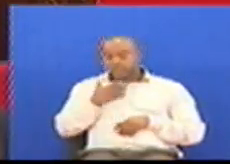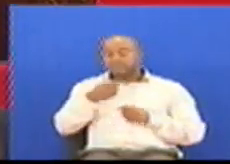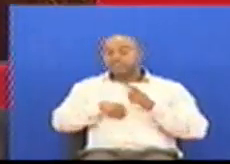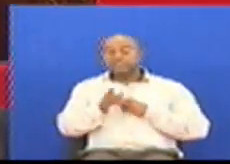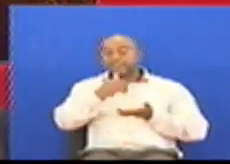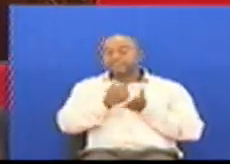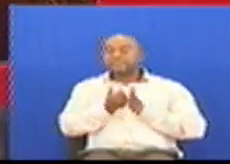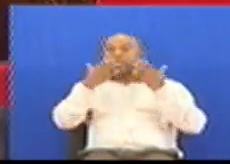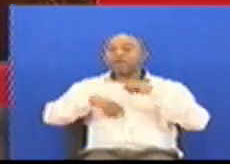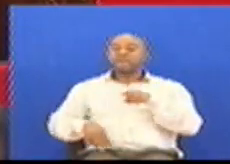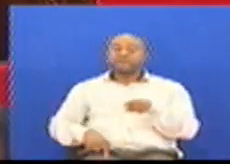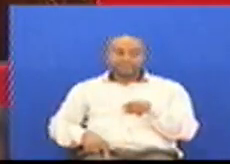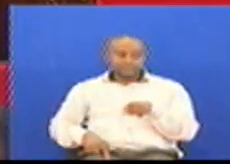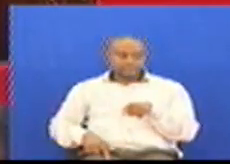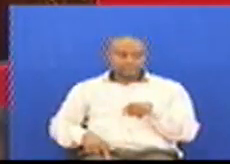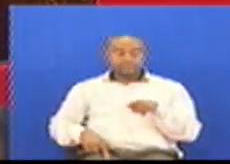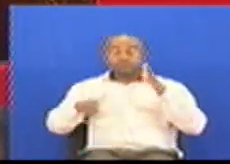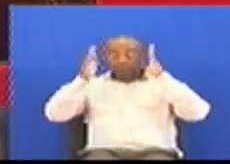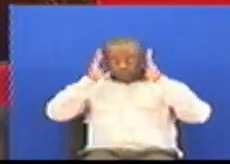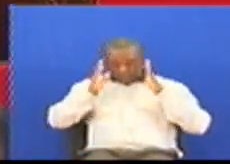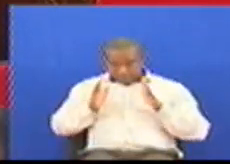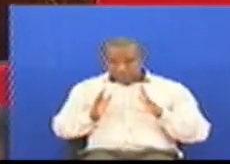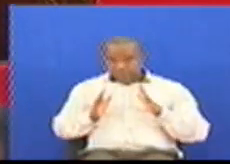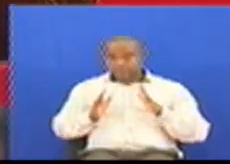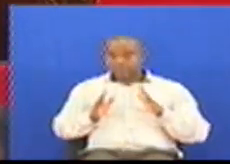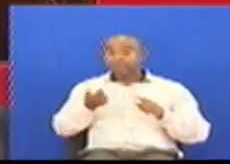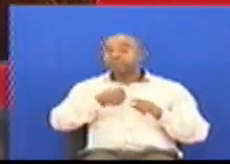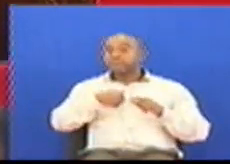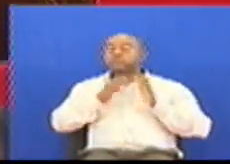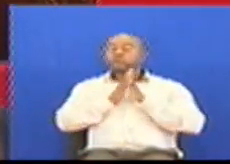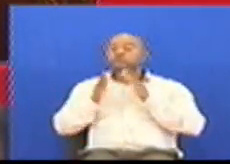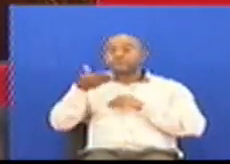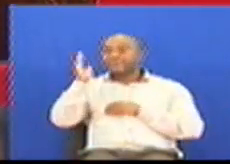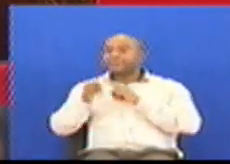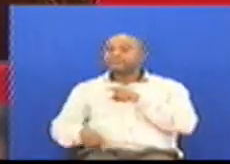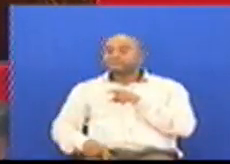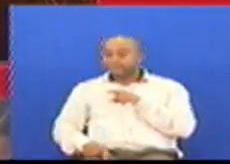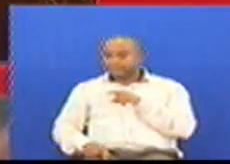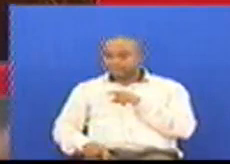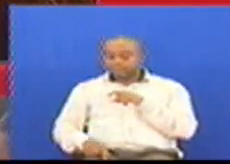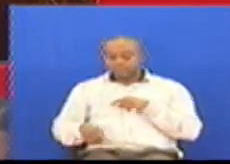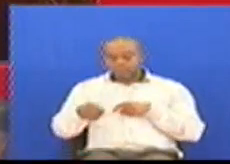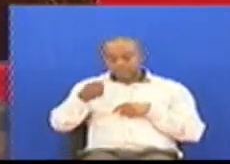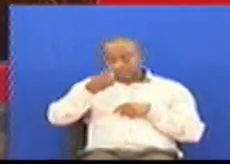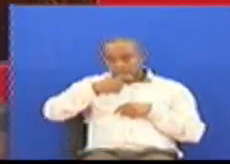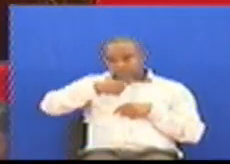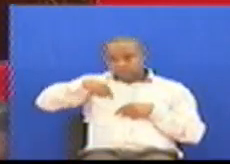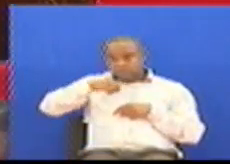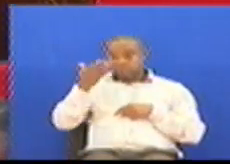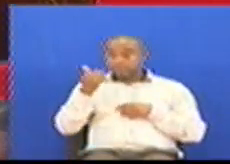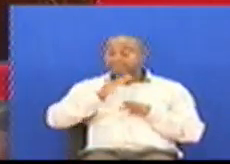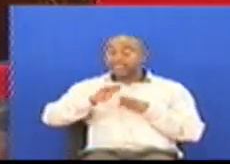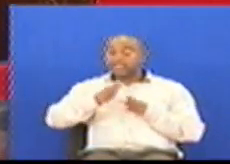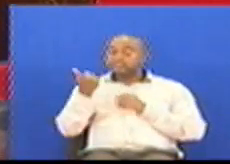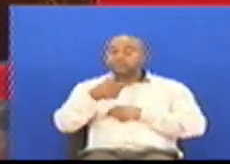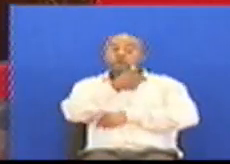afya. Mheshimiwa Naibu Spika, nishukuru sana serikali kwamba sisi Tanga tulikuwa hatuna hospitali ya